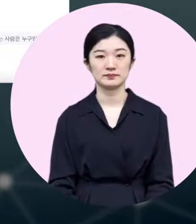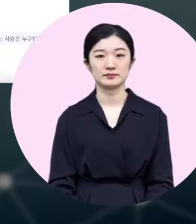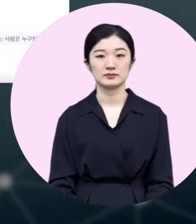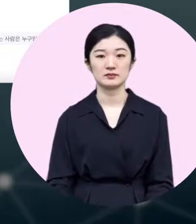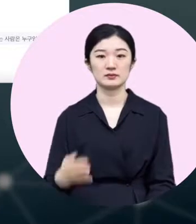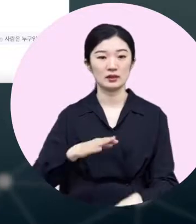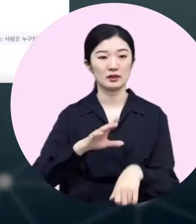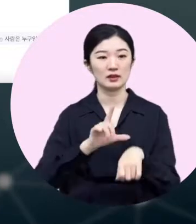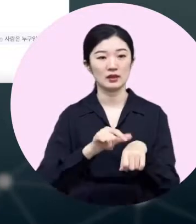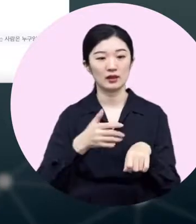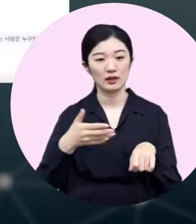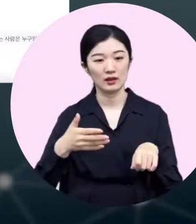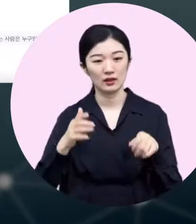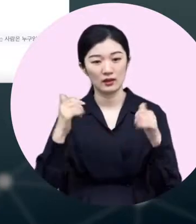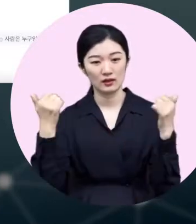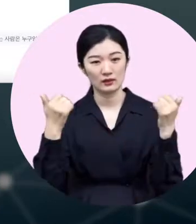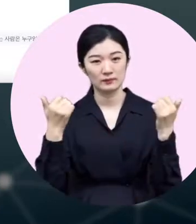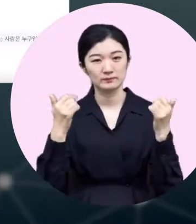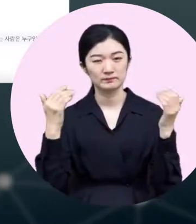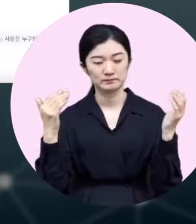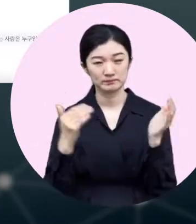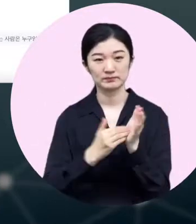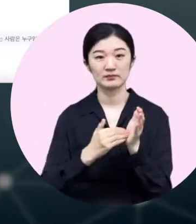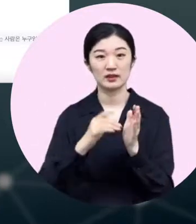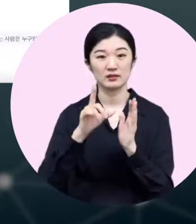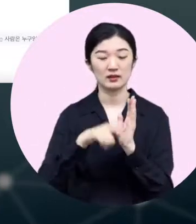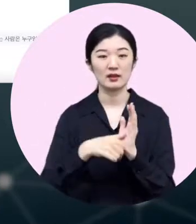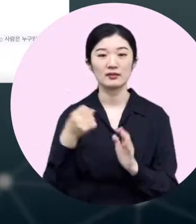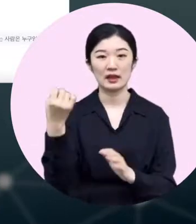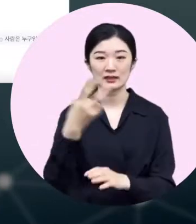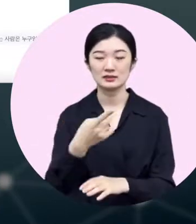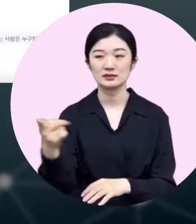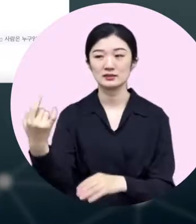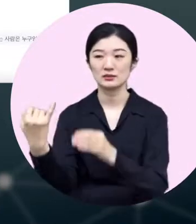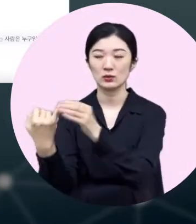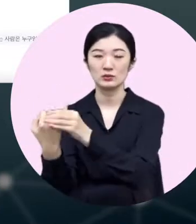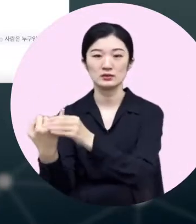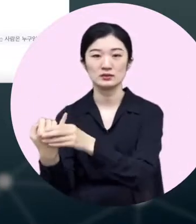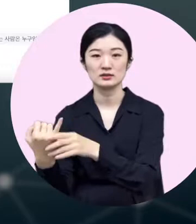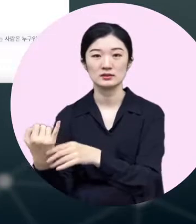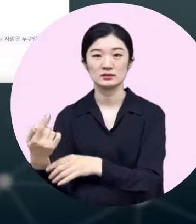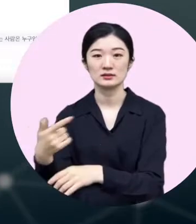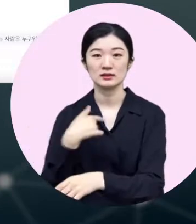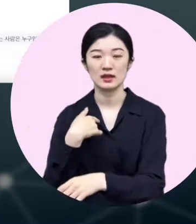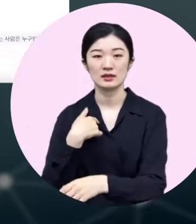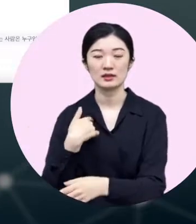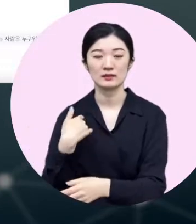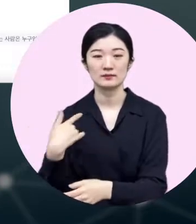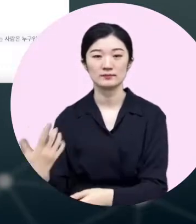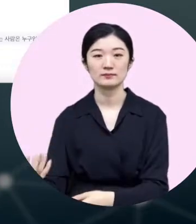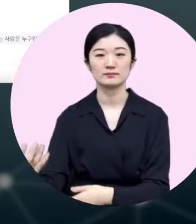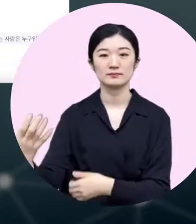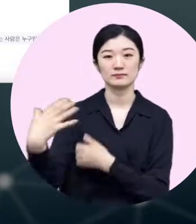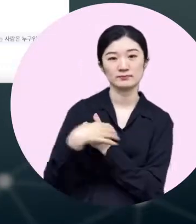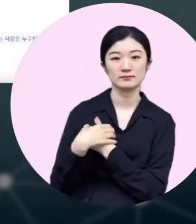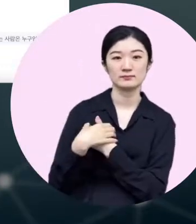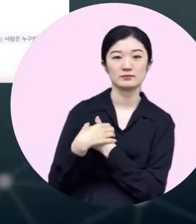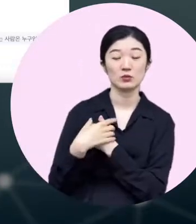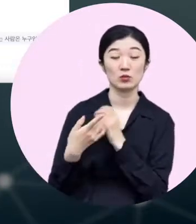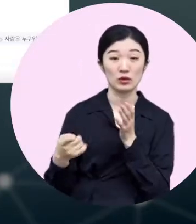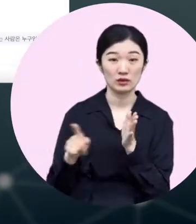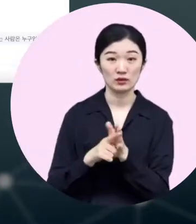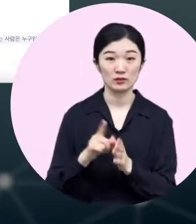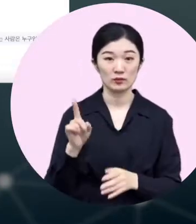강의가 이제 끝나서 다시 이제 뭐 담당자가 다시 화면 공유를 해서 뭐 이제 회의를 마무리할 거예요. 그러면 다시 호스트 권한을 넘겨받아야